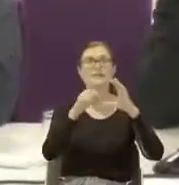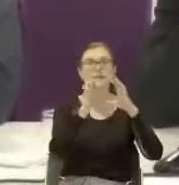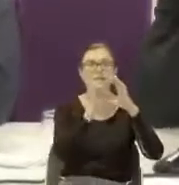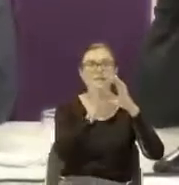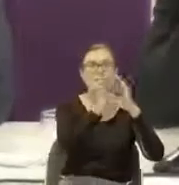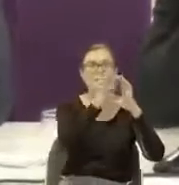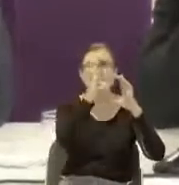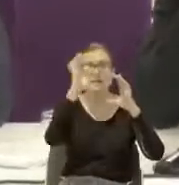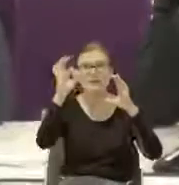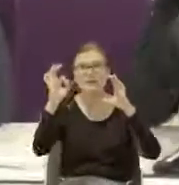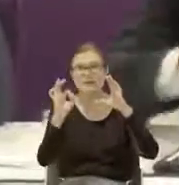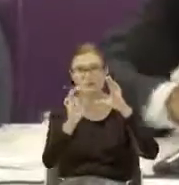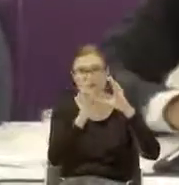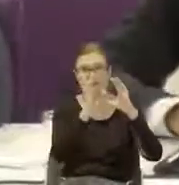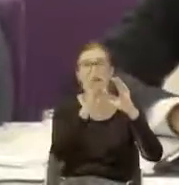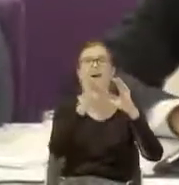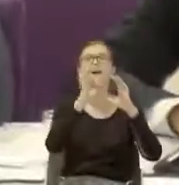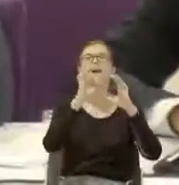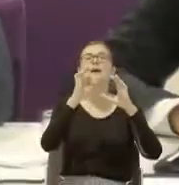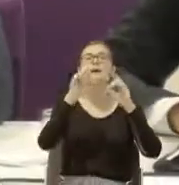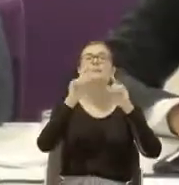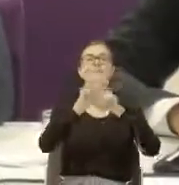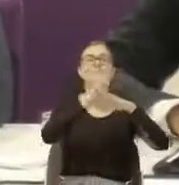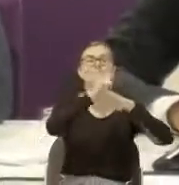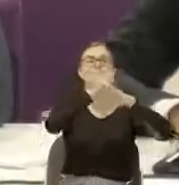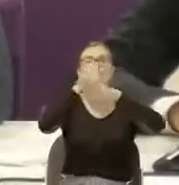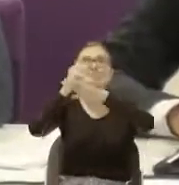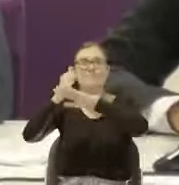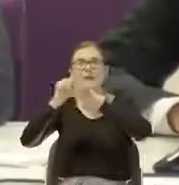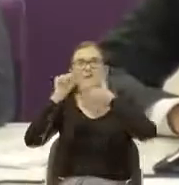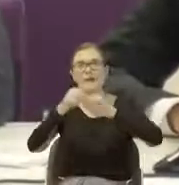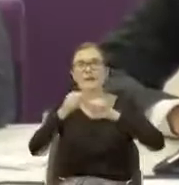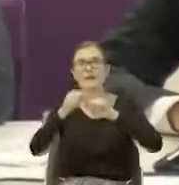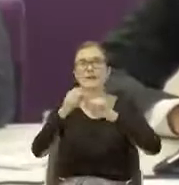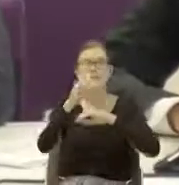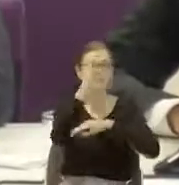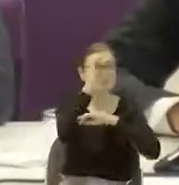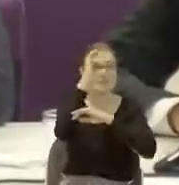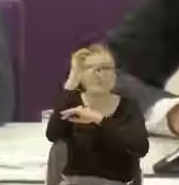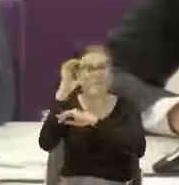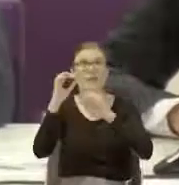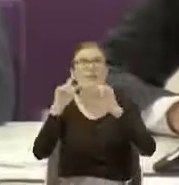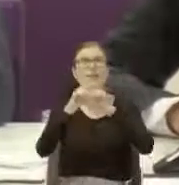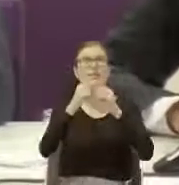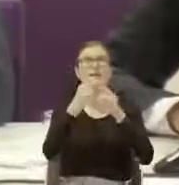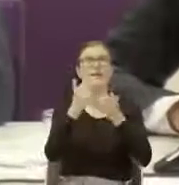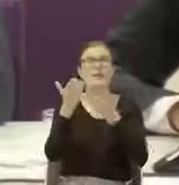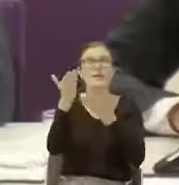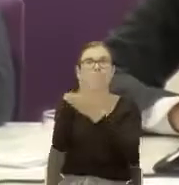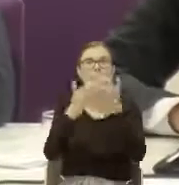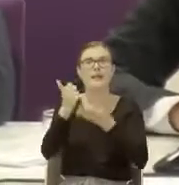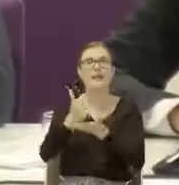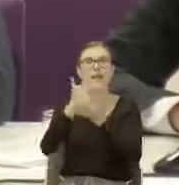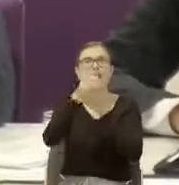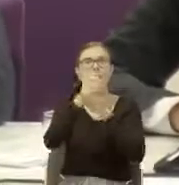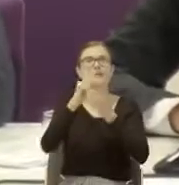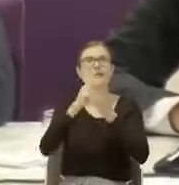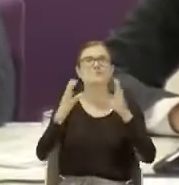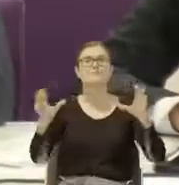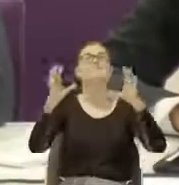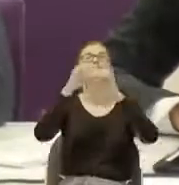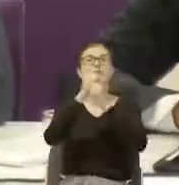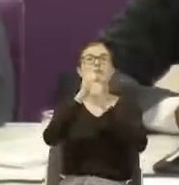En réalité, nous sommes dans une situation où nous devons nous faire